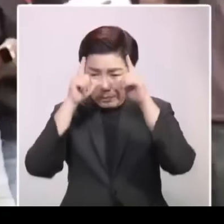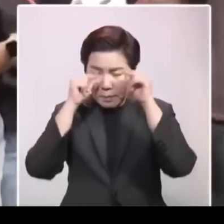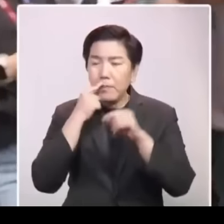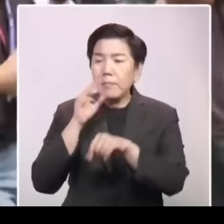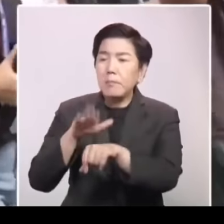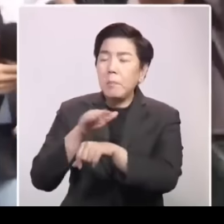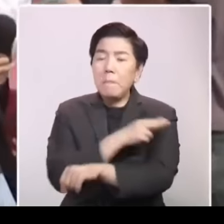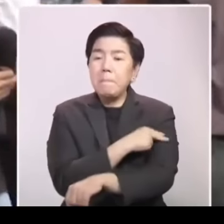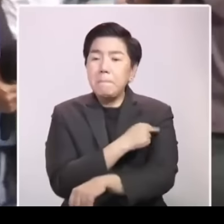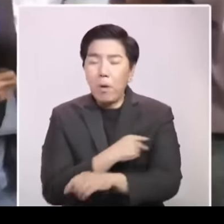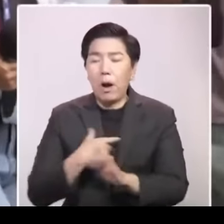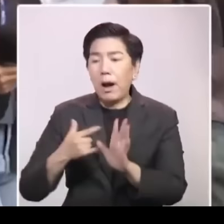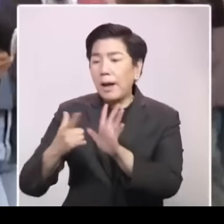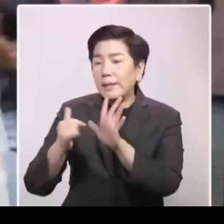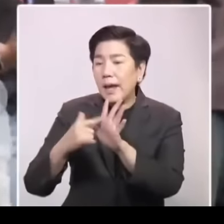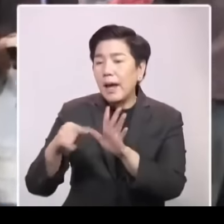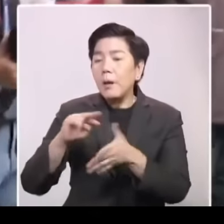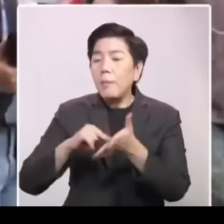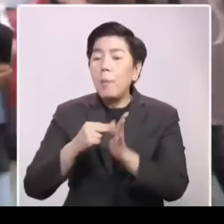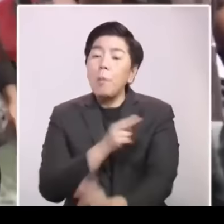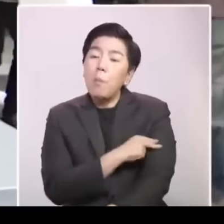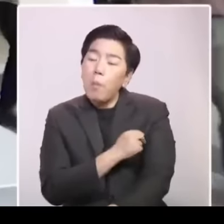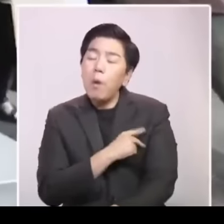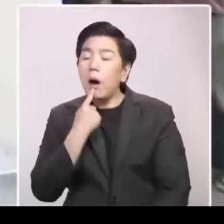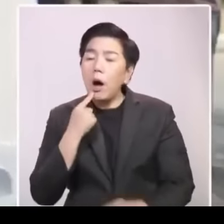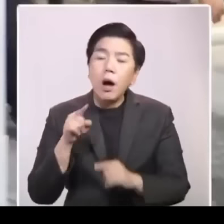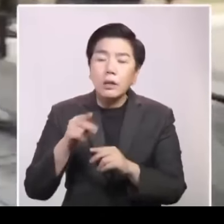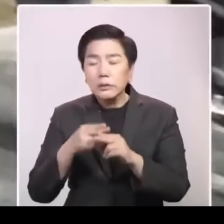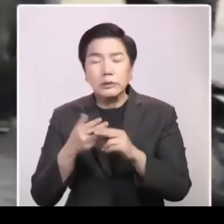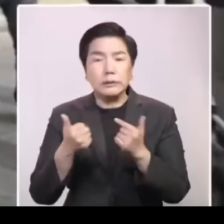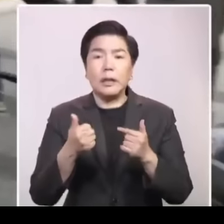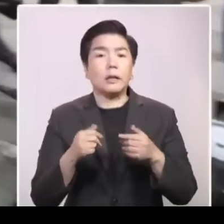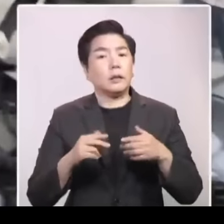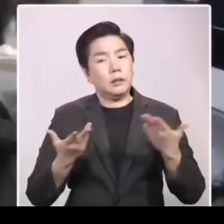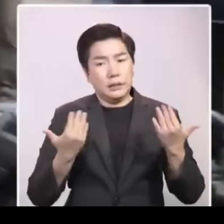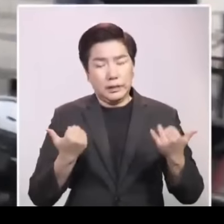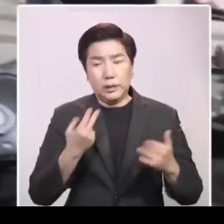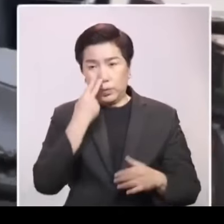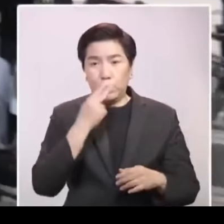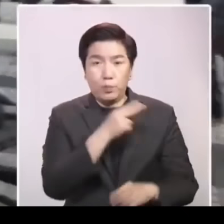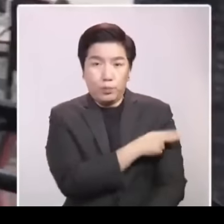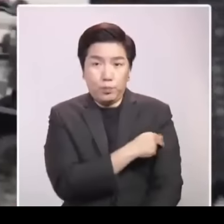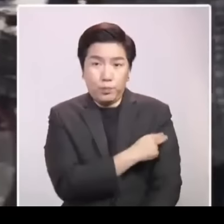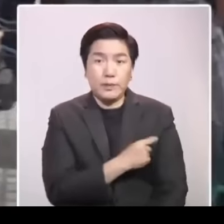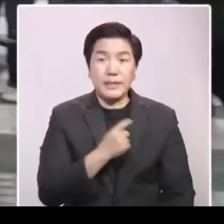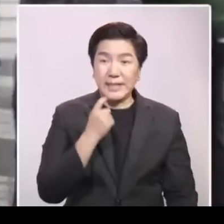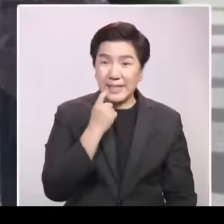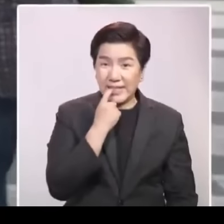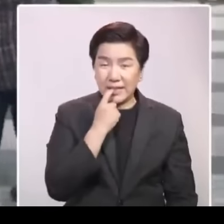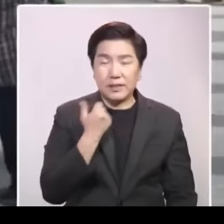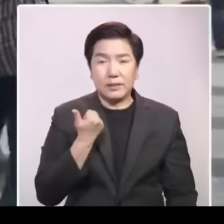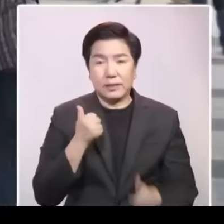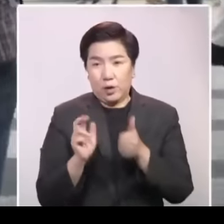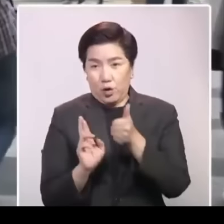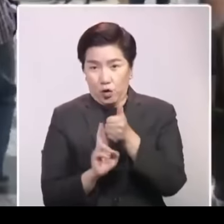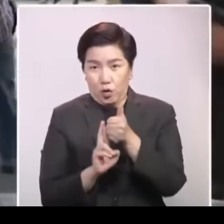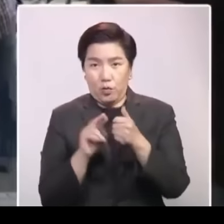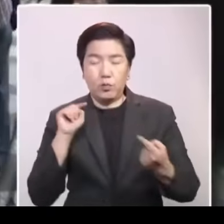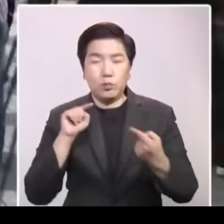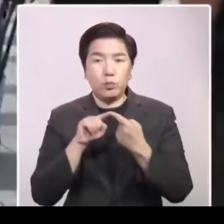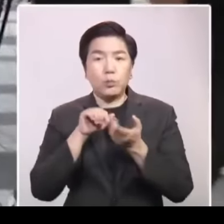มั้ยคะเรียกเภสัชว่าหมอก็มีแบบนี้นะคะมาฟังทางทันตแพทย์อาคมประดิษฐ์สุวรรณรองอธิบดีกรม